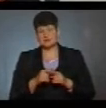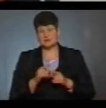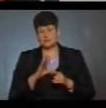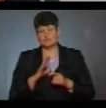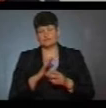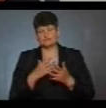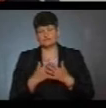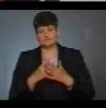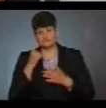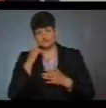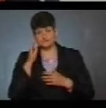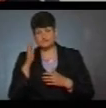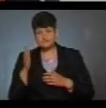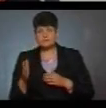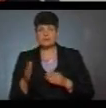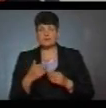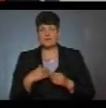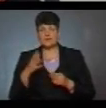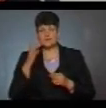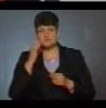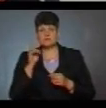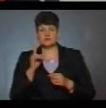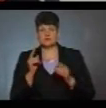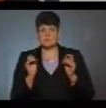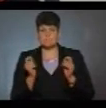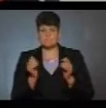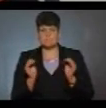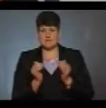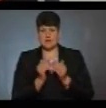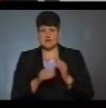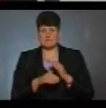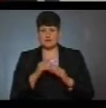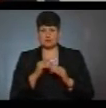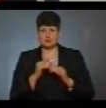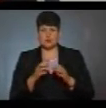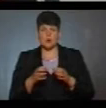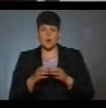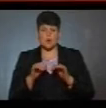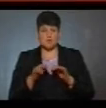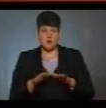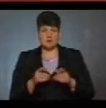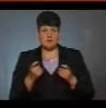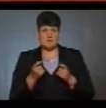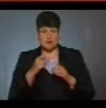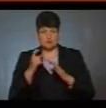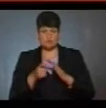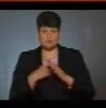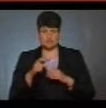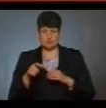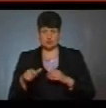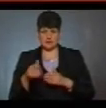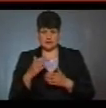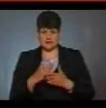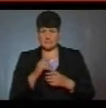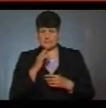оскільки я вважаю, що досить мала виборча кампанія і навіть досить мало впізнаваних людей, досить